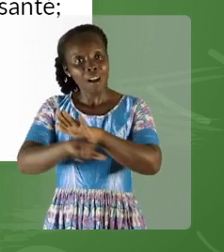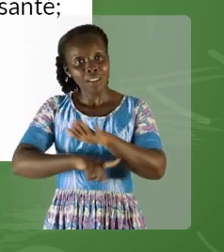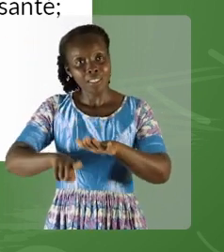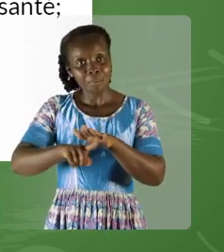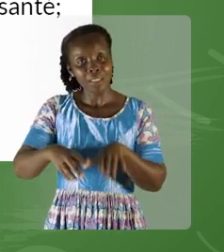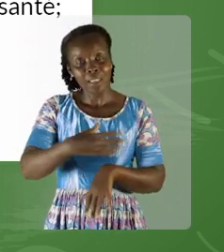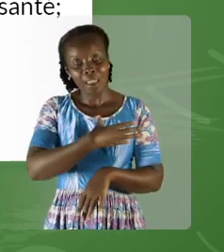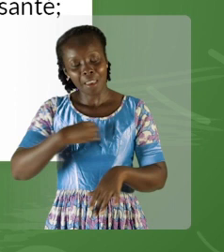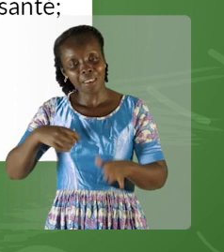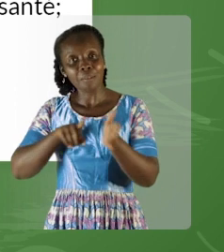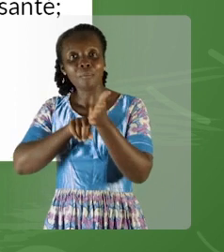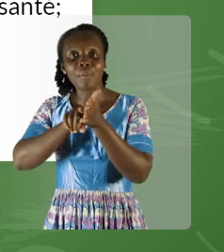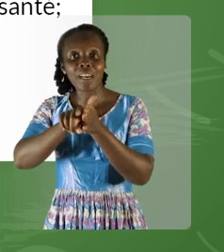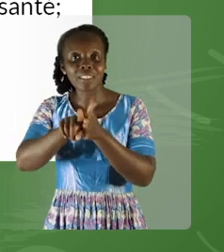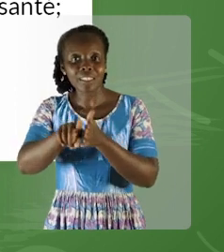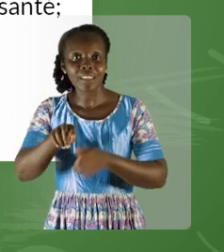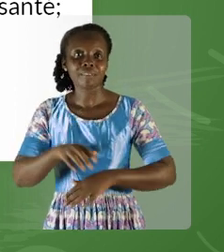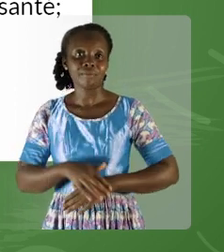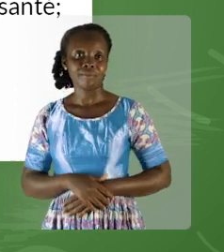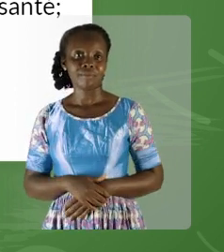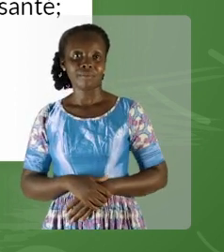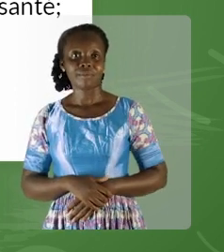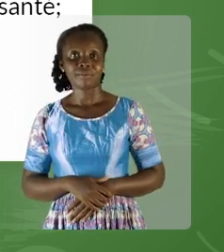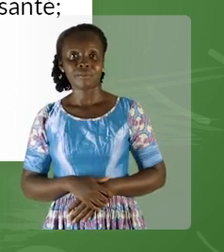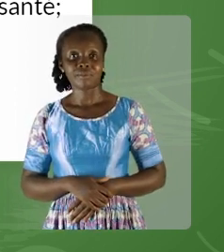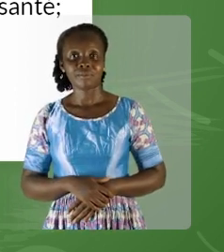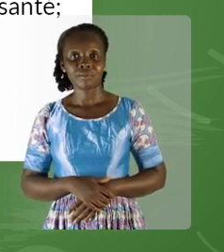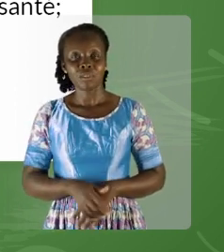maladies endémiques et parasitaires.